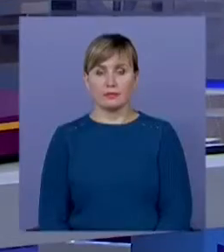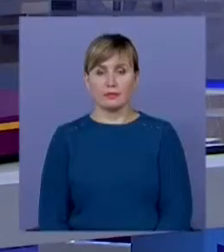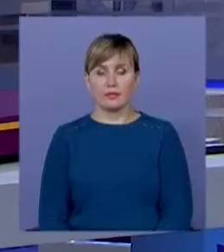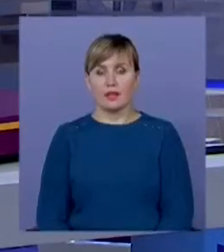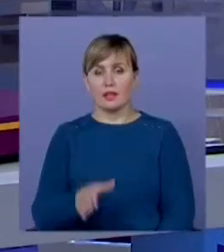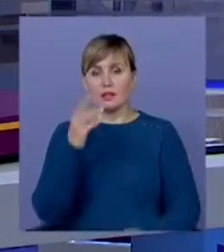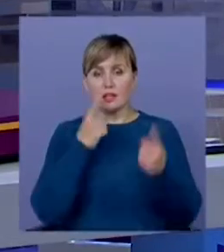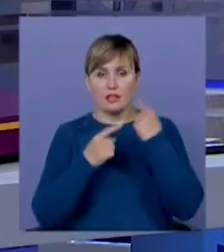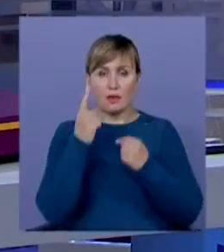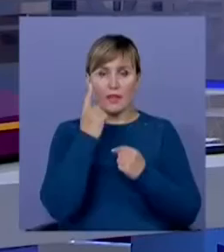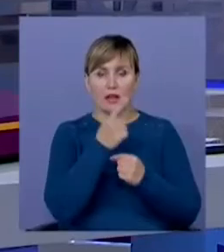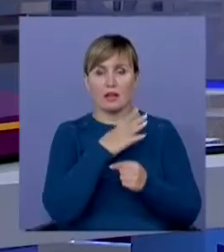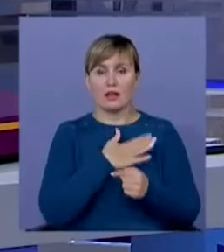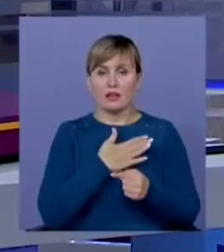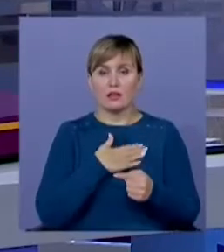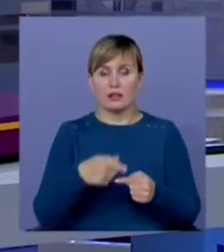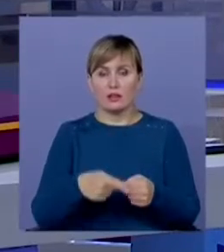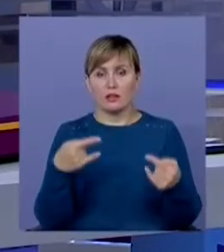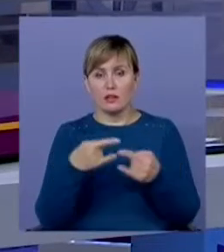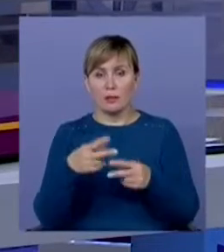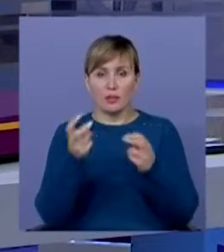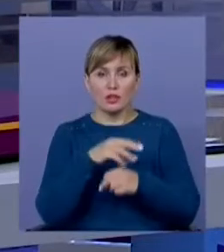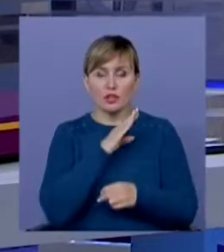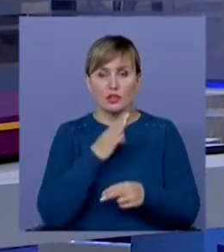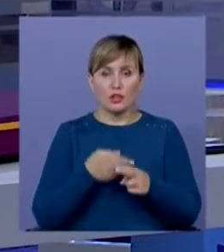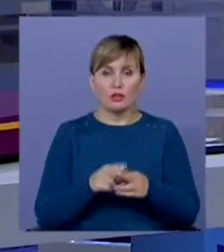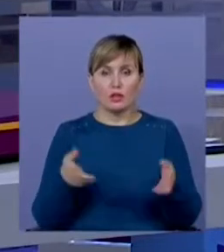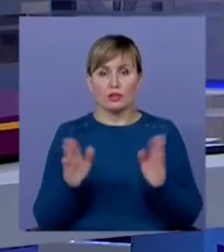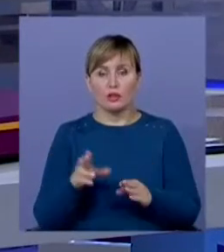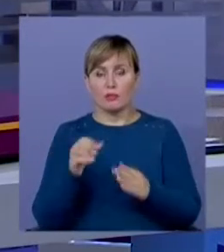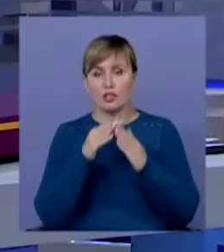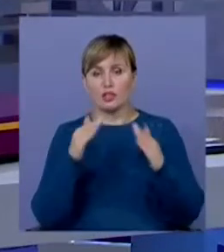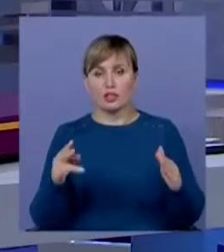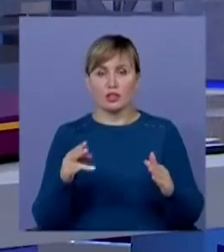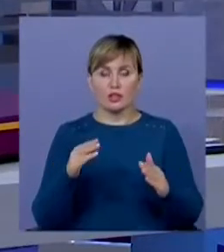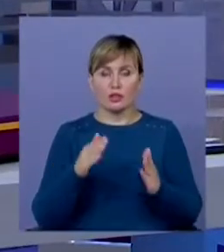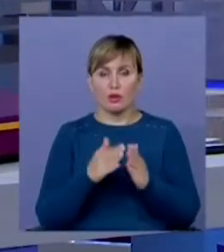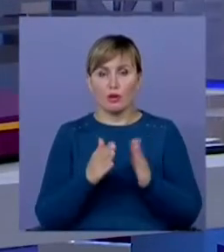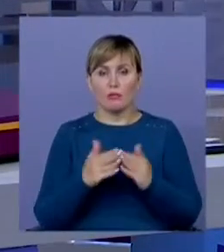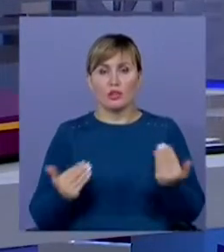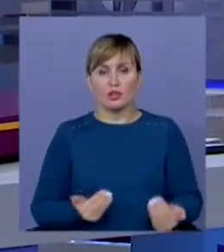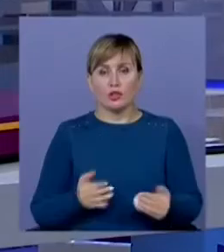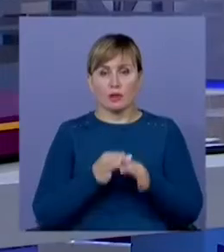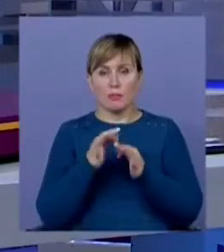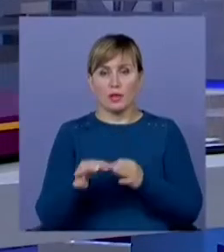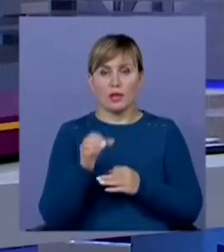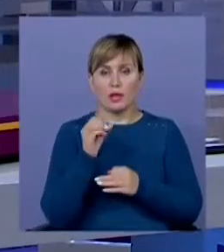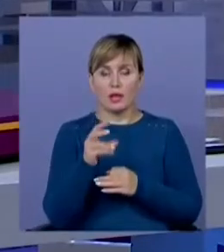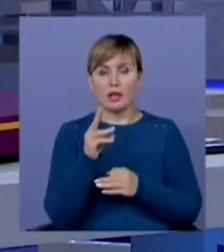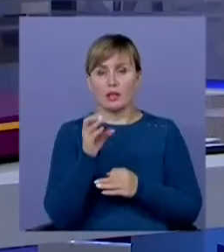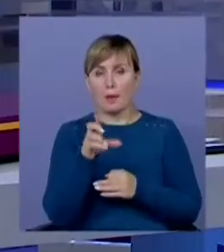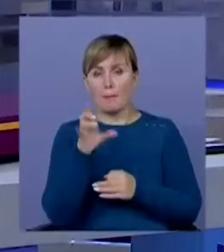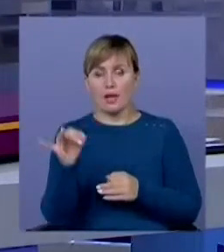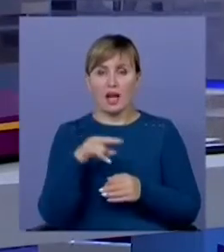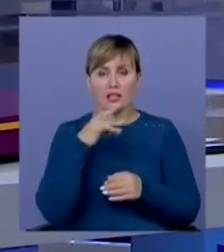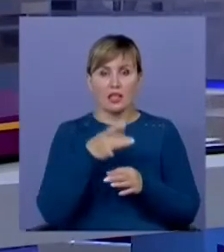со слезами на глазах. К нам в редакцию пришла женщина, которую оставили без крыши над головой. Жительница поселка Екпенде